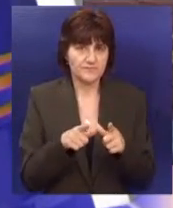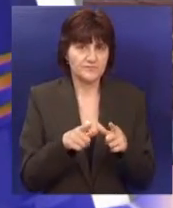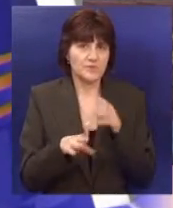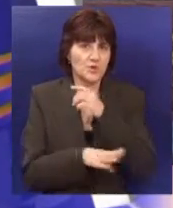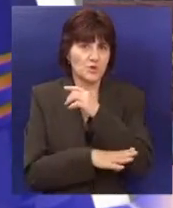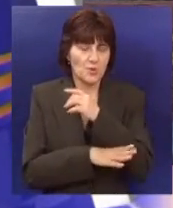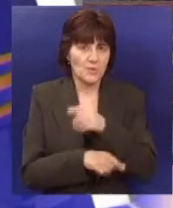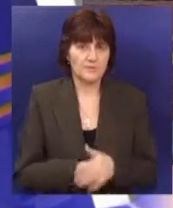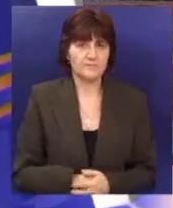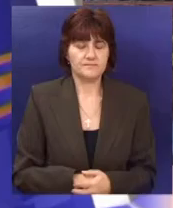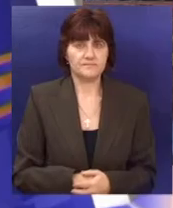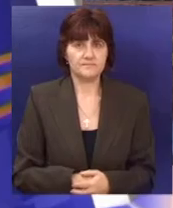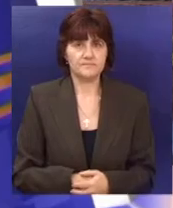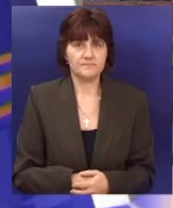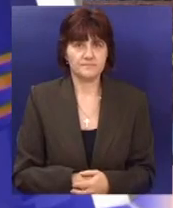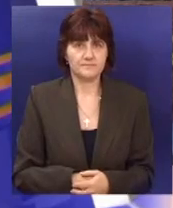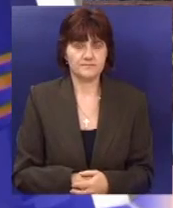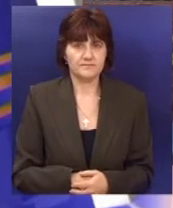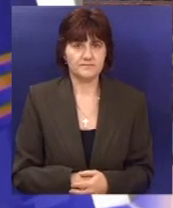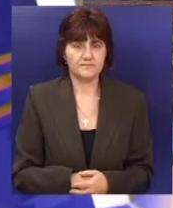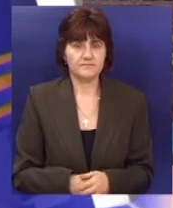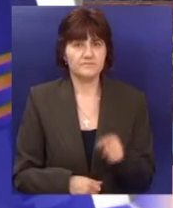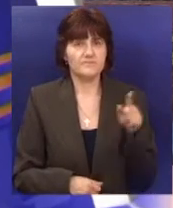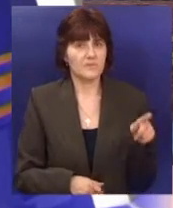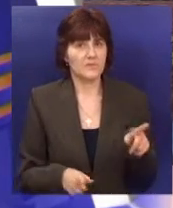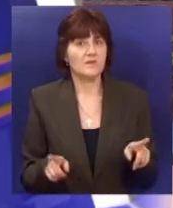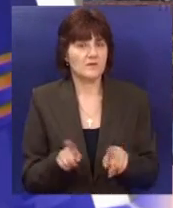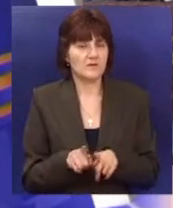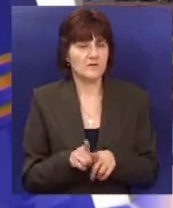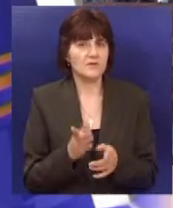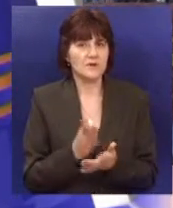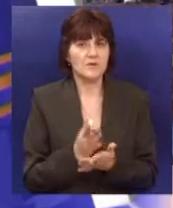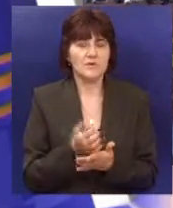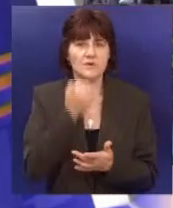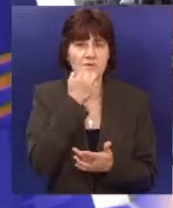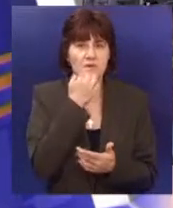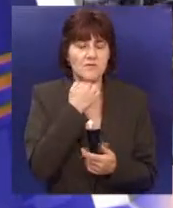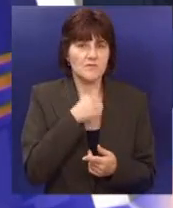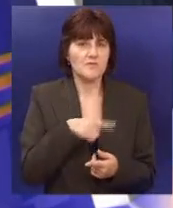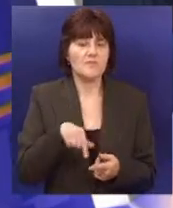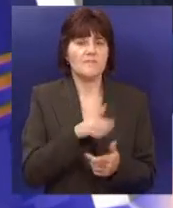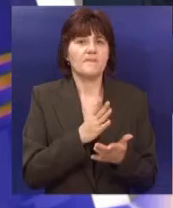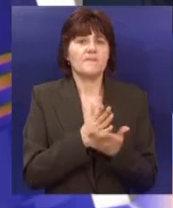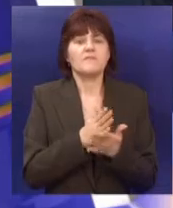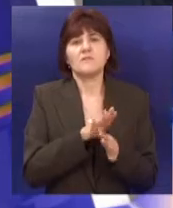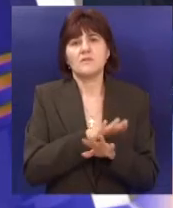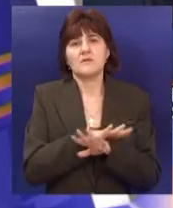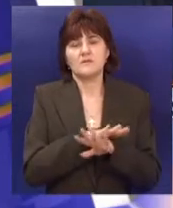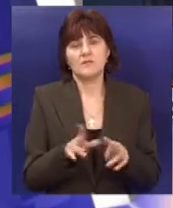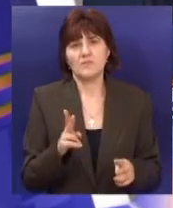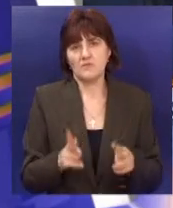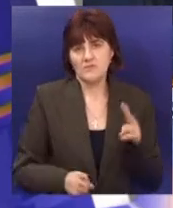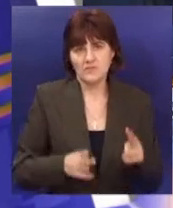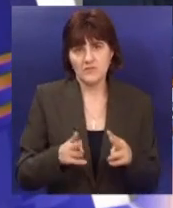izgradnja tartan podloge u Dudovoj šumi. Taj teren će također biti odrađen i bit će u kompletu